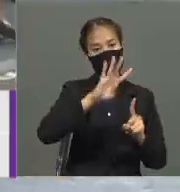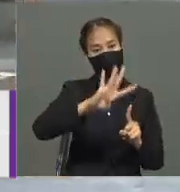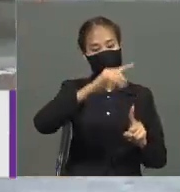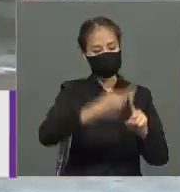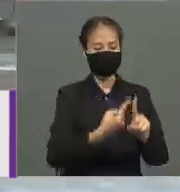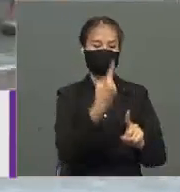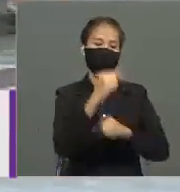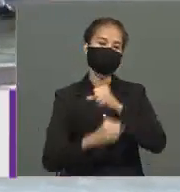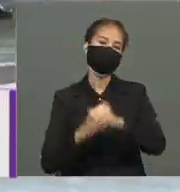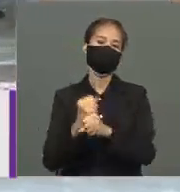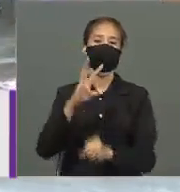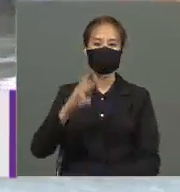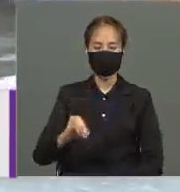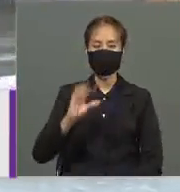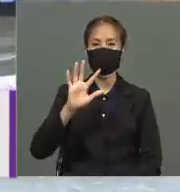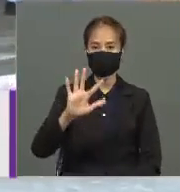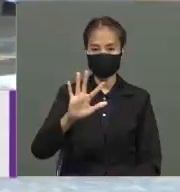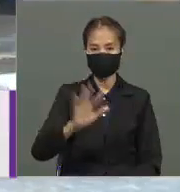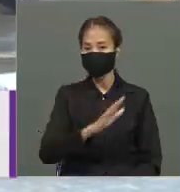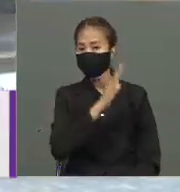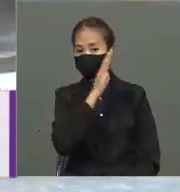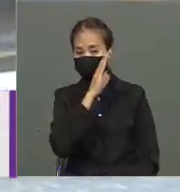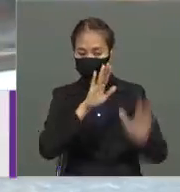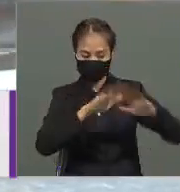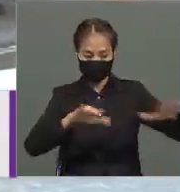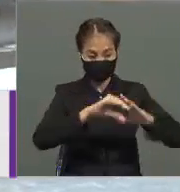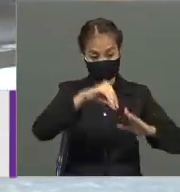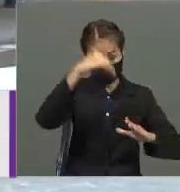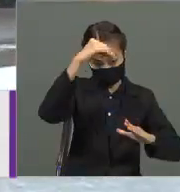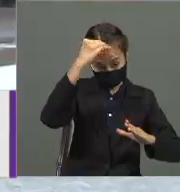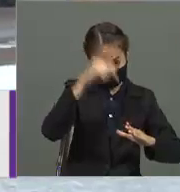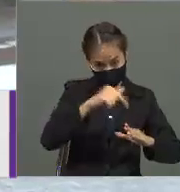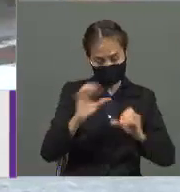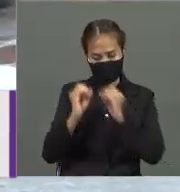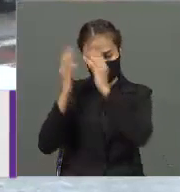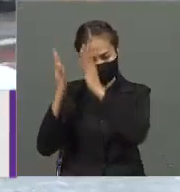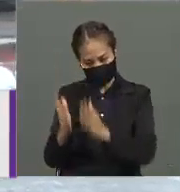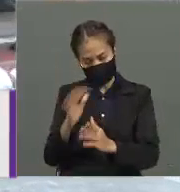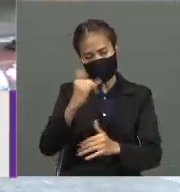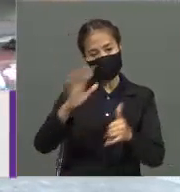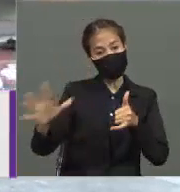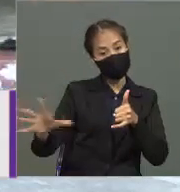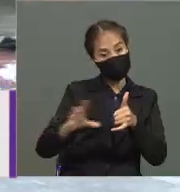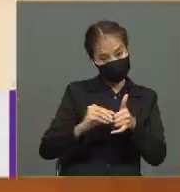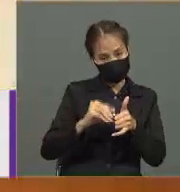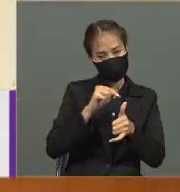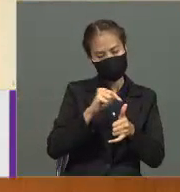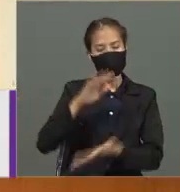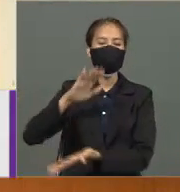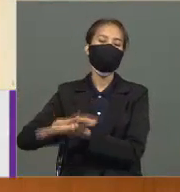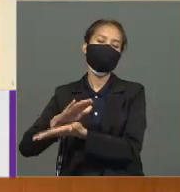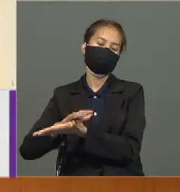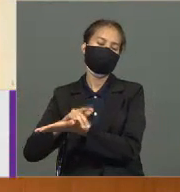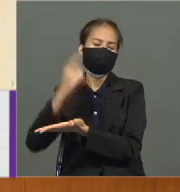2560 5เป็นต้นไปครับถ้ามีนักเรียนหรือครูที่เป็นกลุ่มเสี่ยงดังกล่าวให้สถานศึกษาสามารถพิจารณา